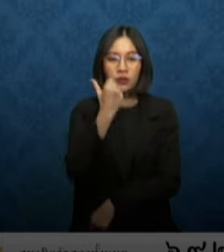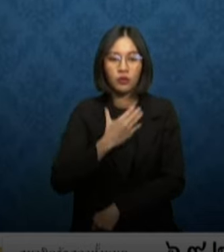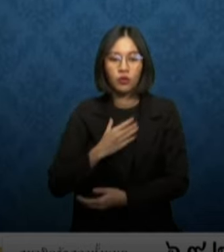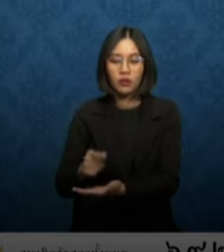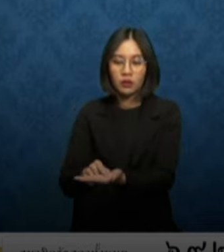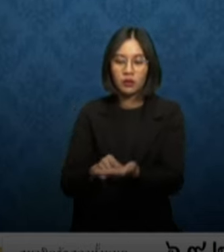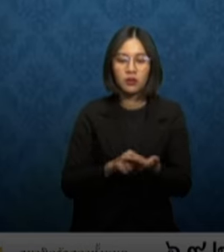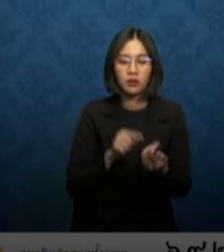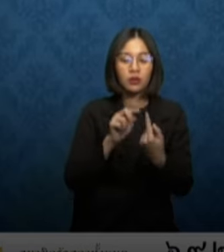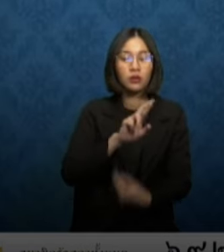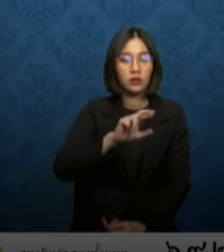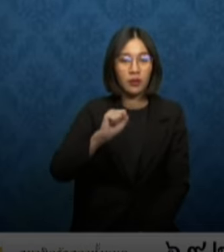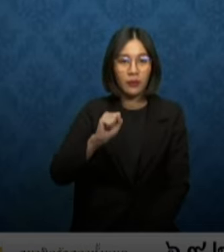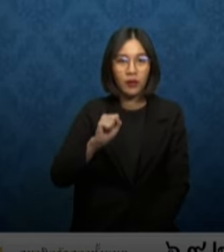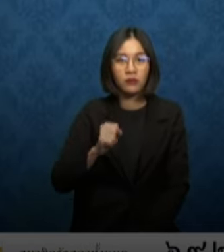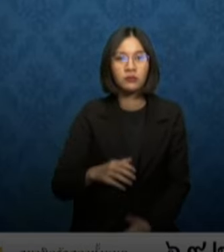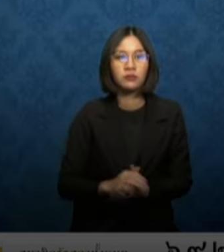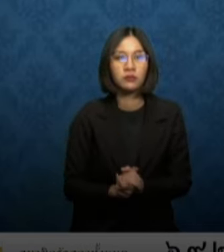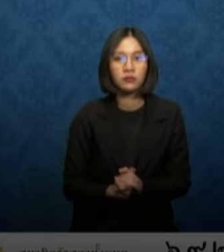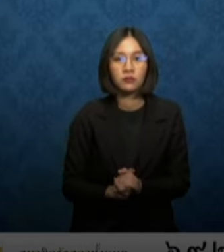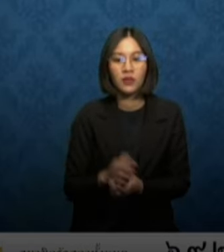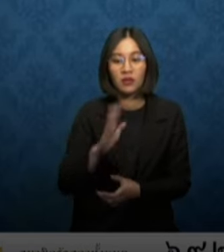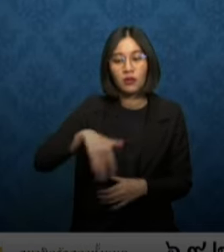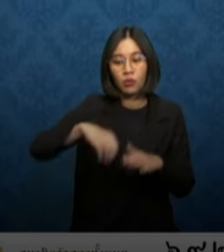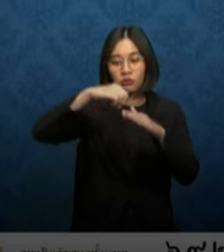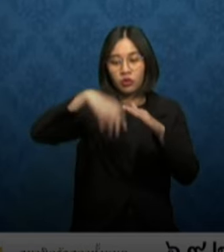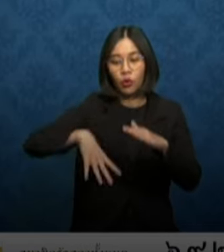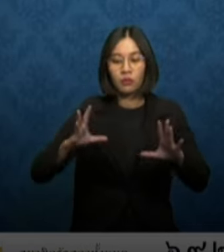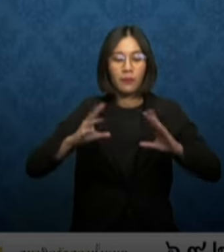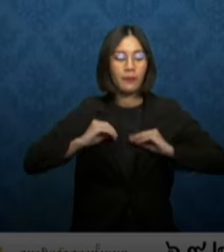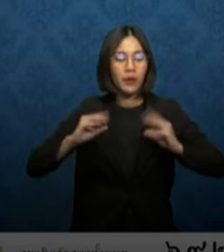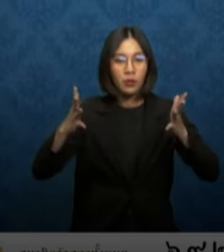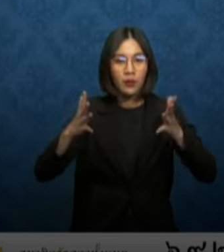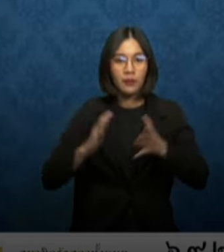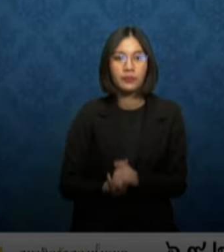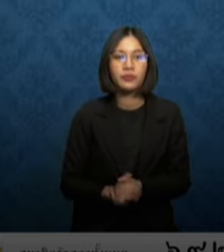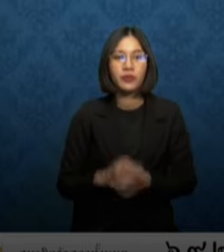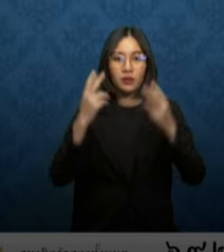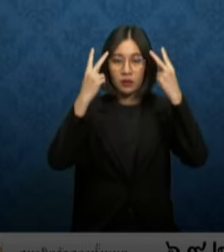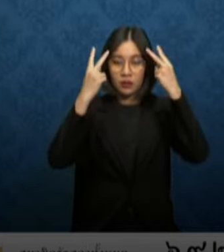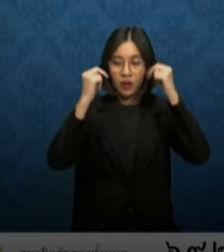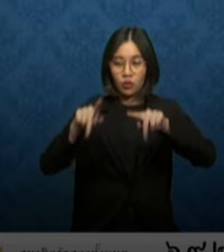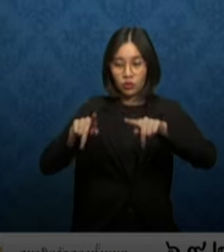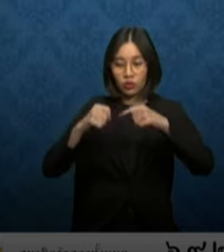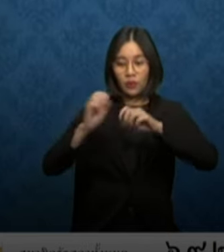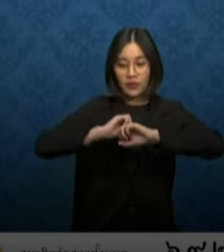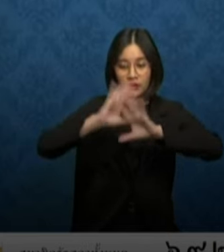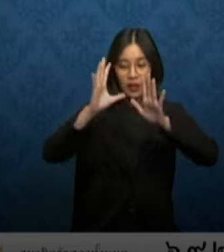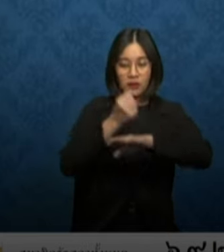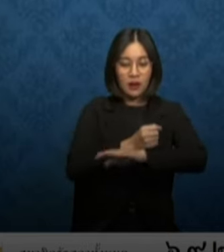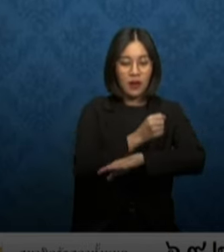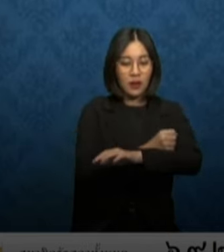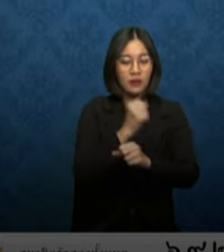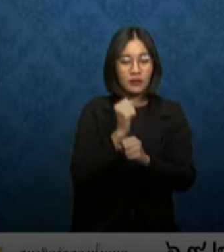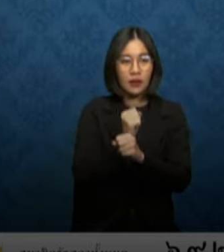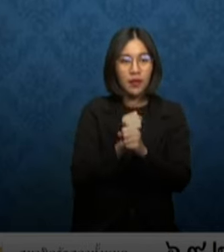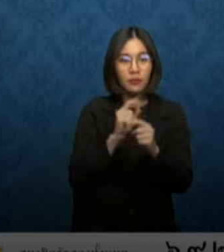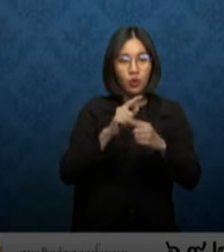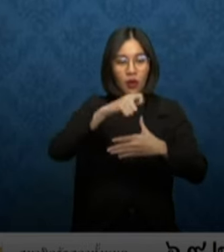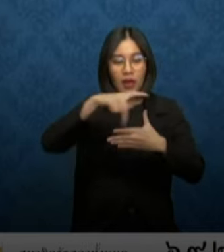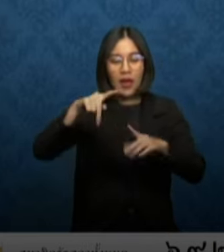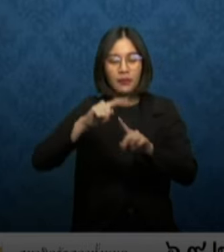ยื่นเข้าสภาพรรคพวกของท่านก็ปัดตกท่านนายกช่วยตอบชัดๆครับพี่น้องแรงงานที่ทำงานบนแพลตฟอร์มเรอ